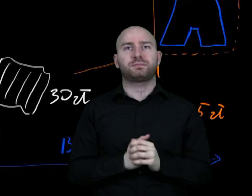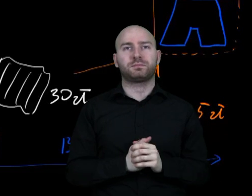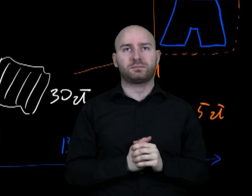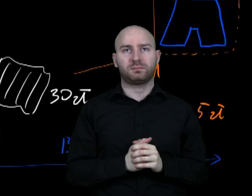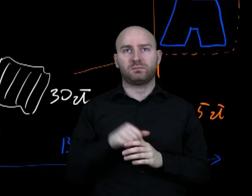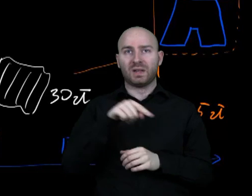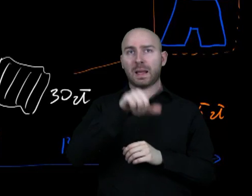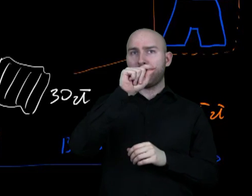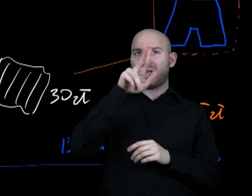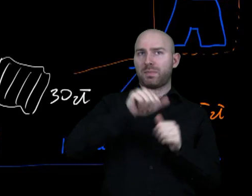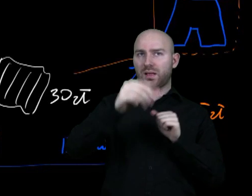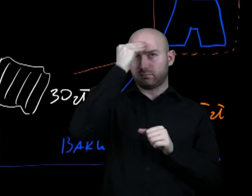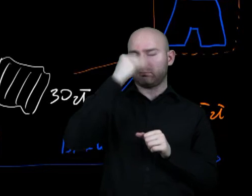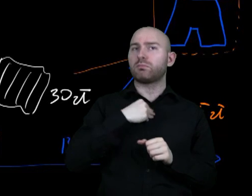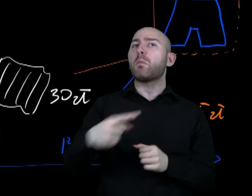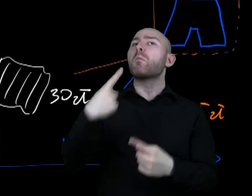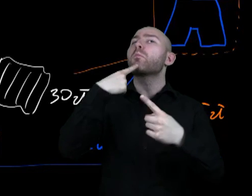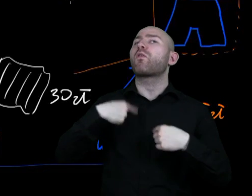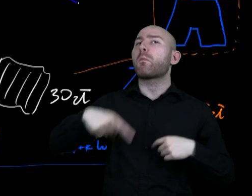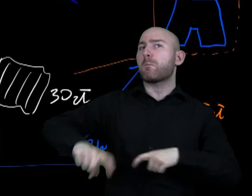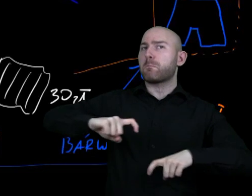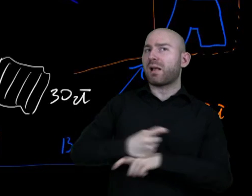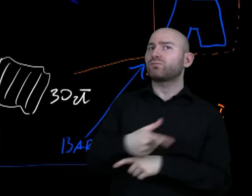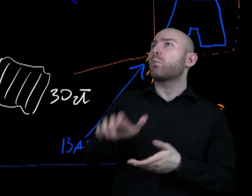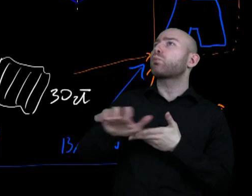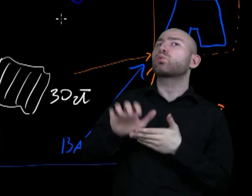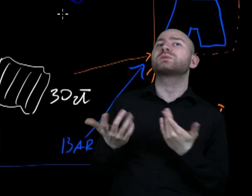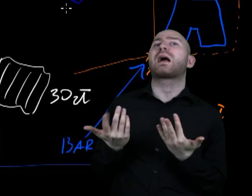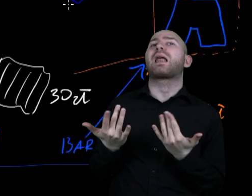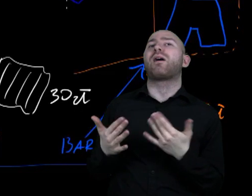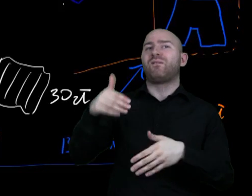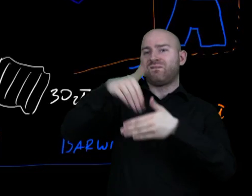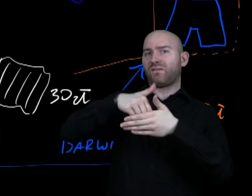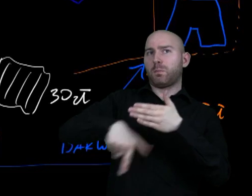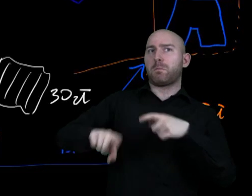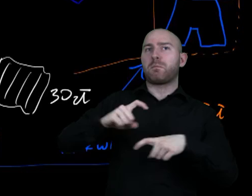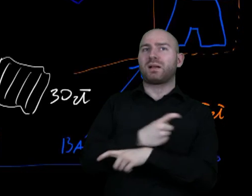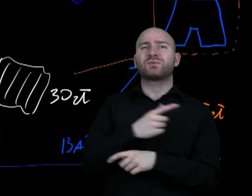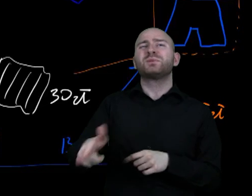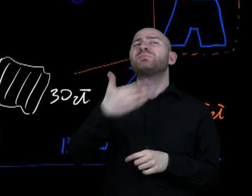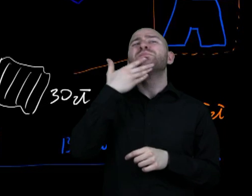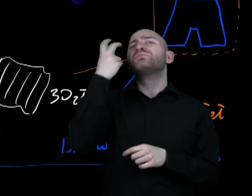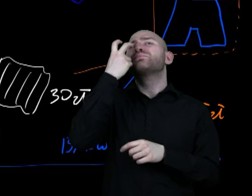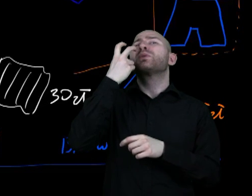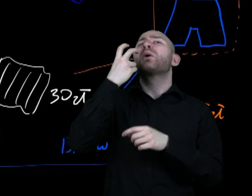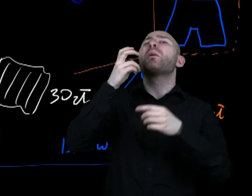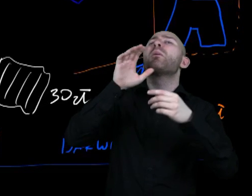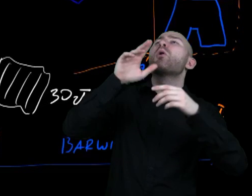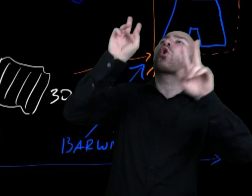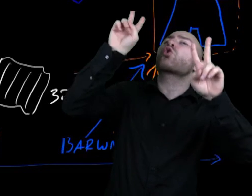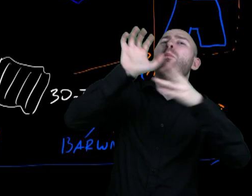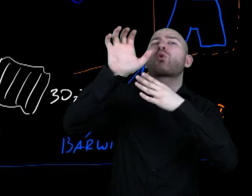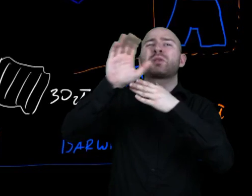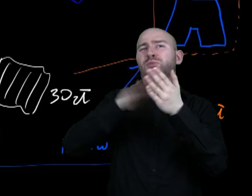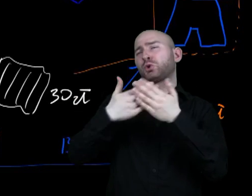PKB mówi, jeśli coś zostało wytworzone w kraju, wewnątrz kraju, to nie obchodzi nas producent. Mógłby to być ktoś z Czech, albo ktoś ze